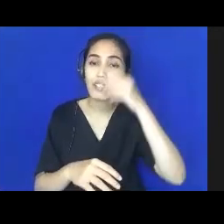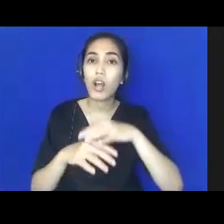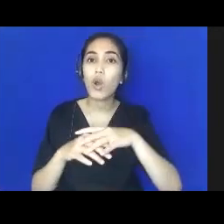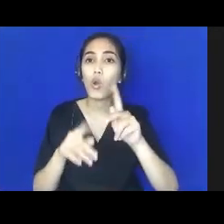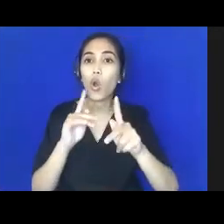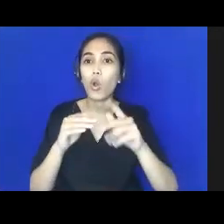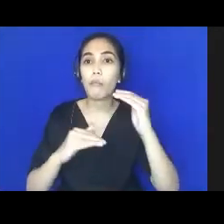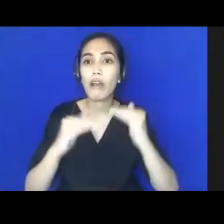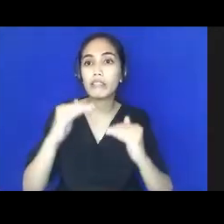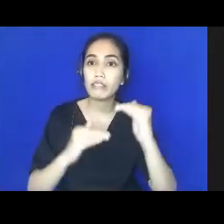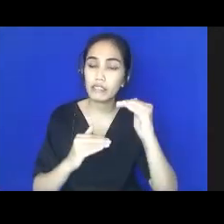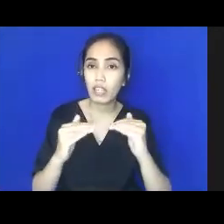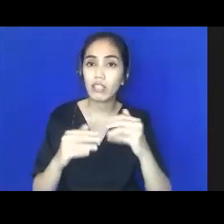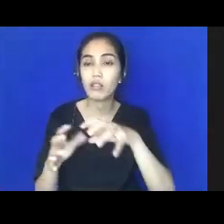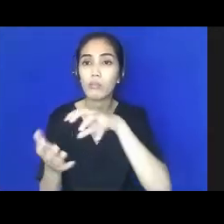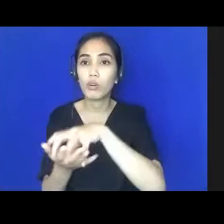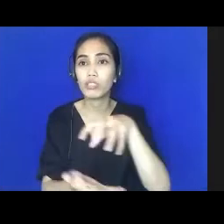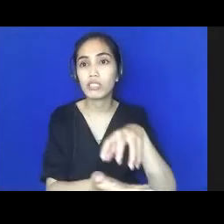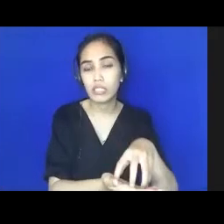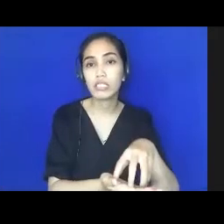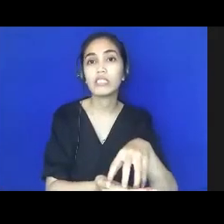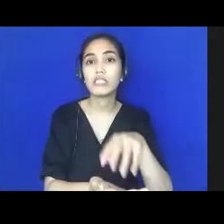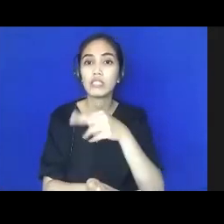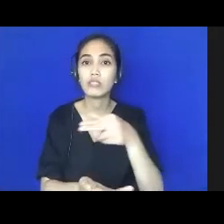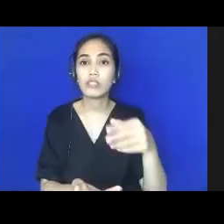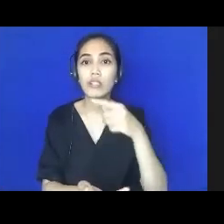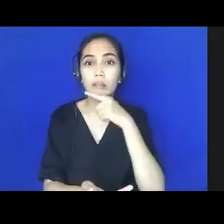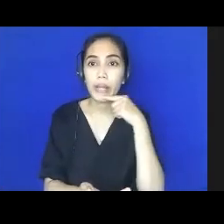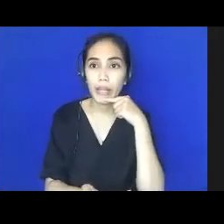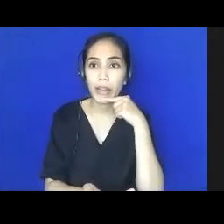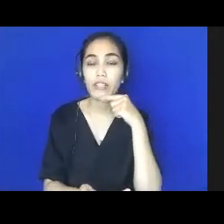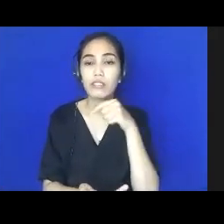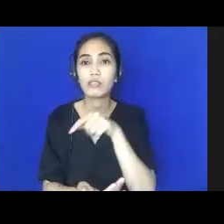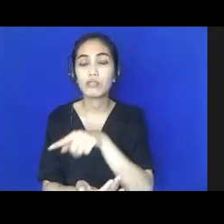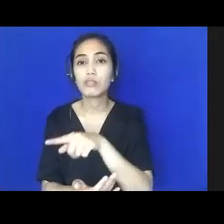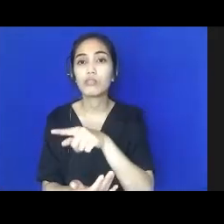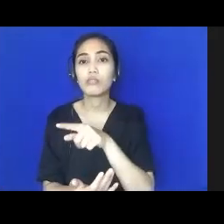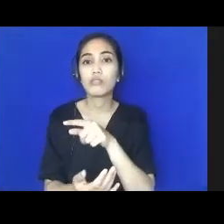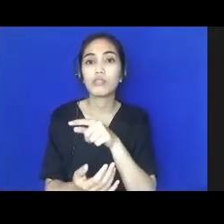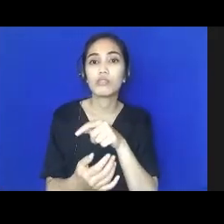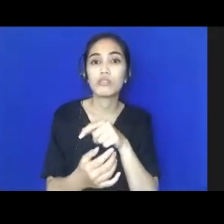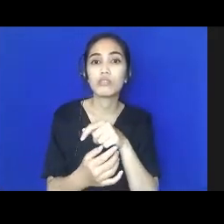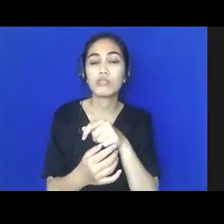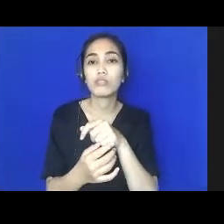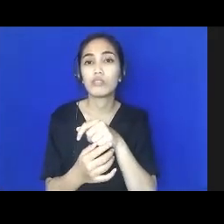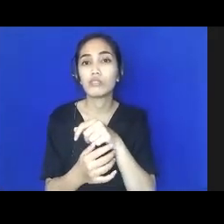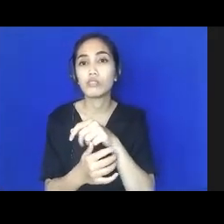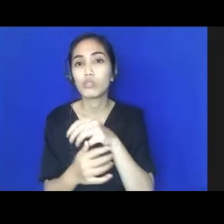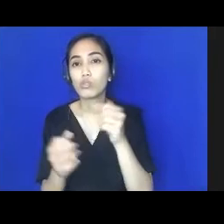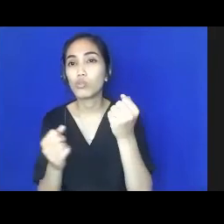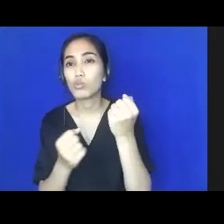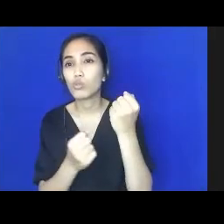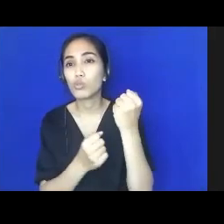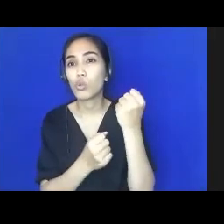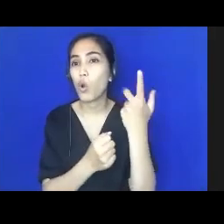bagaimana posisi Indonesia yang merah di bawah sementara beberapa negara yang lain tetangga kita itu tes skornya jauh lebih